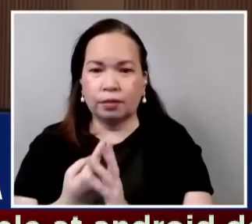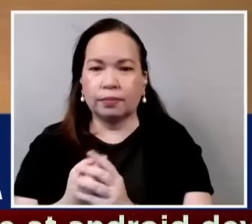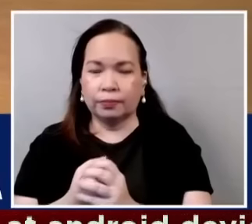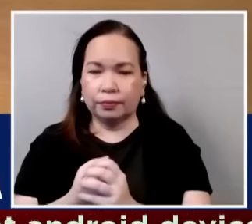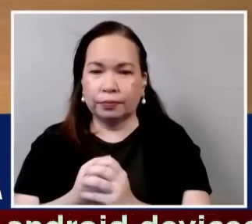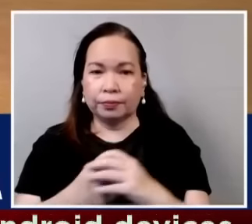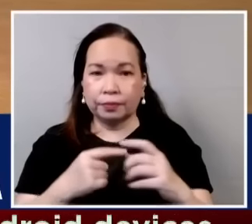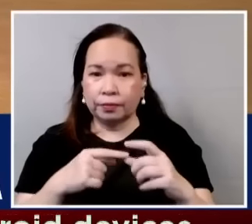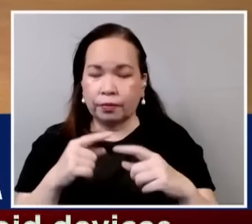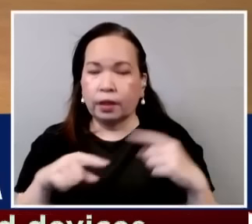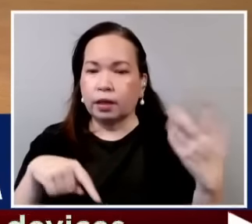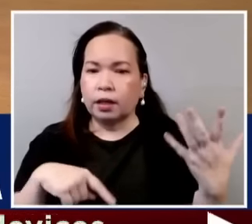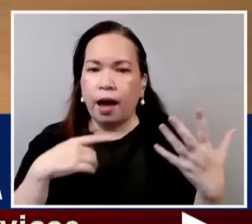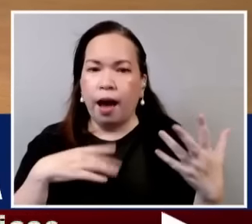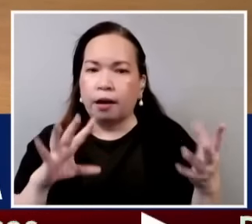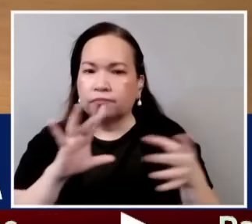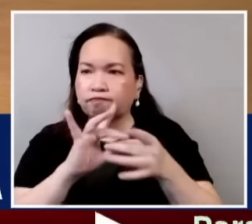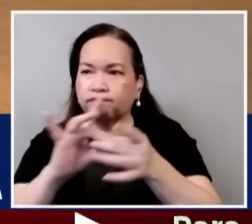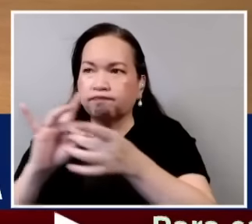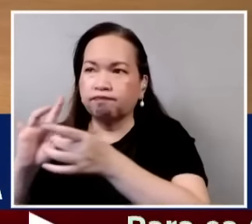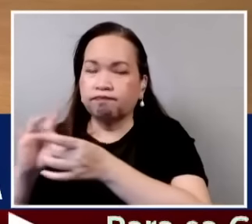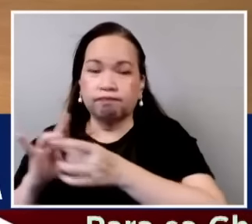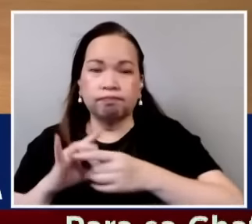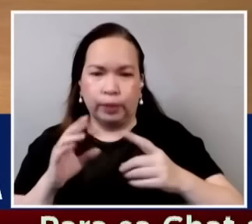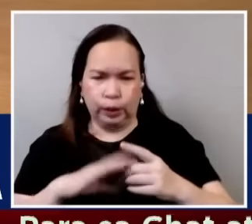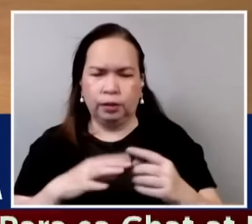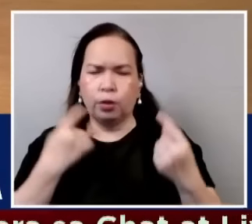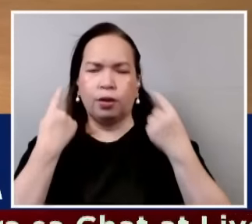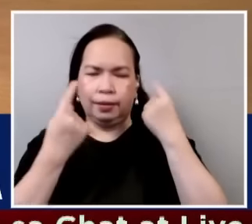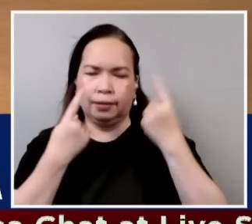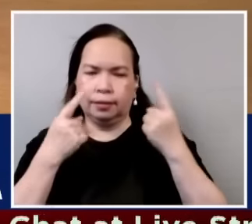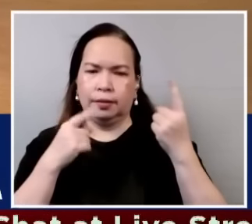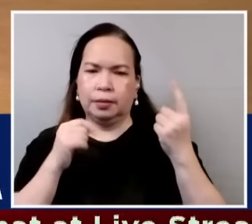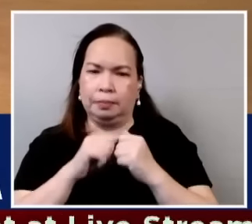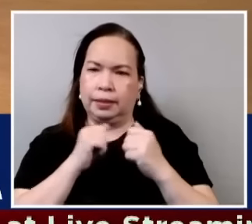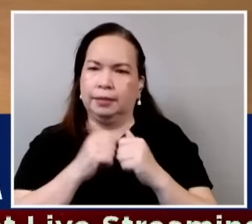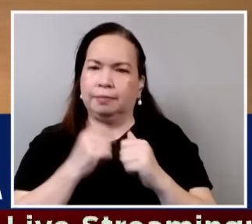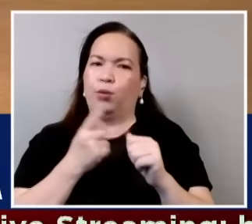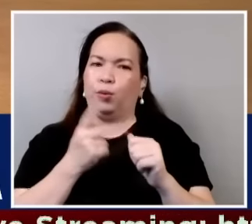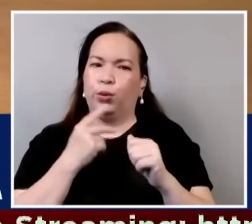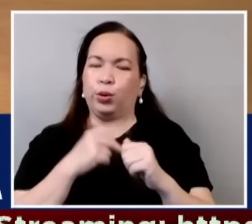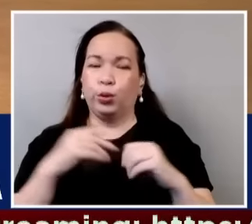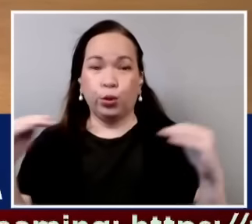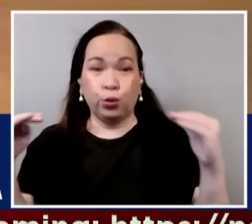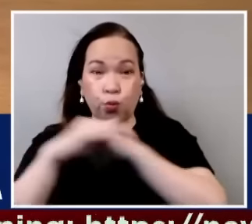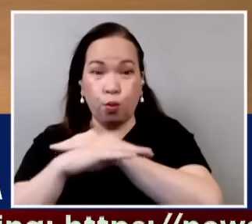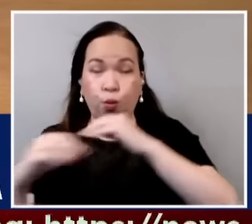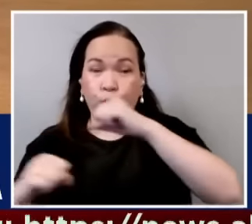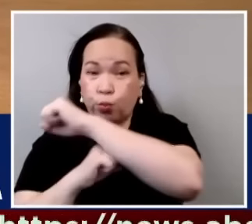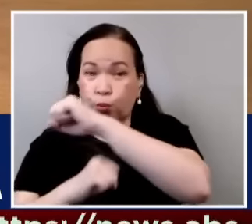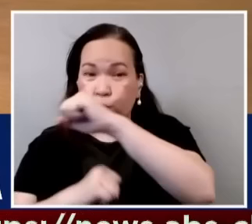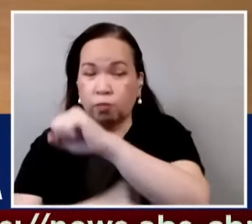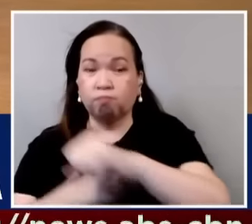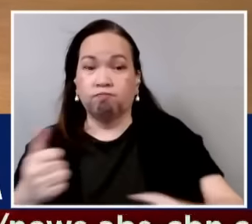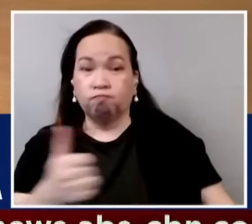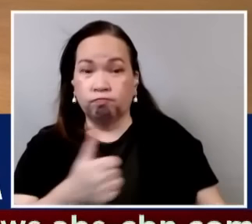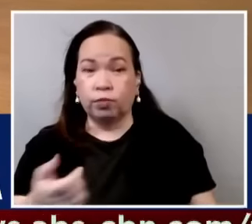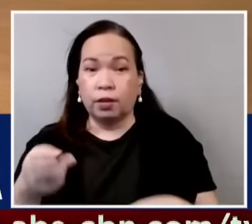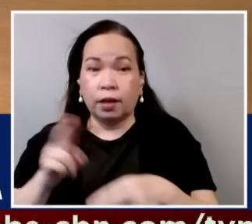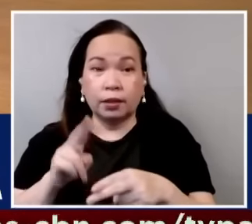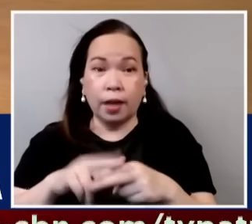Intermodal connectivity will also be a primary consideration. Roads, bridges, and mass transport systems will be